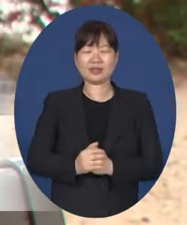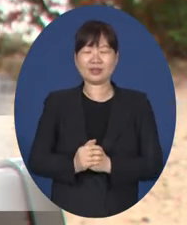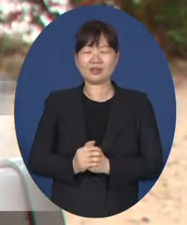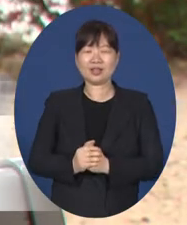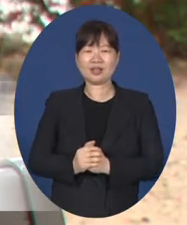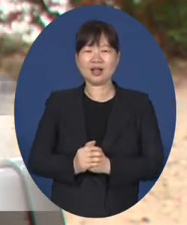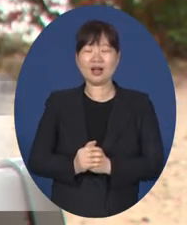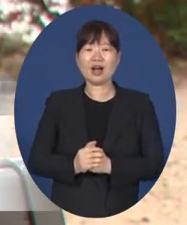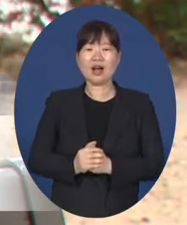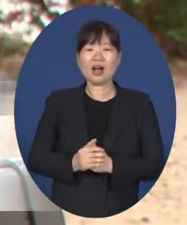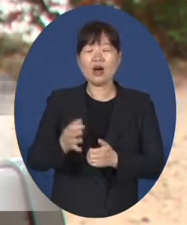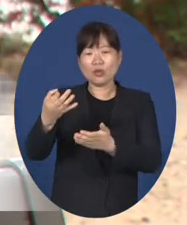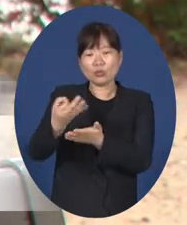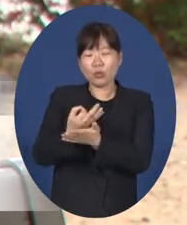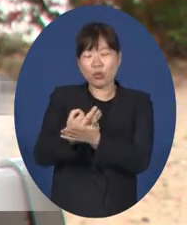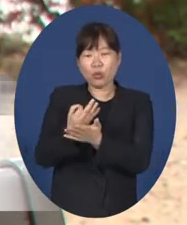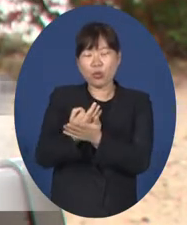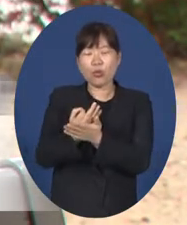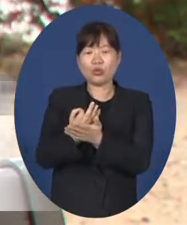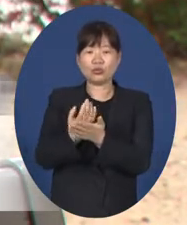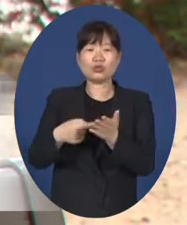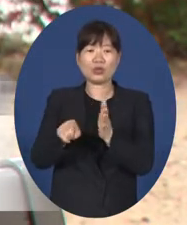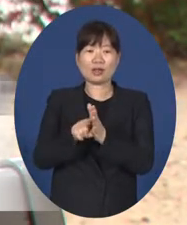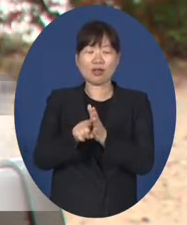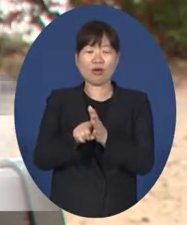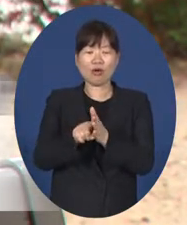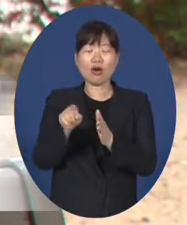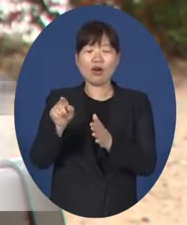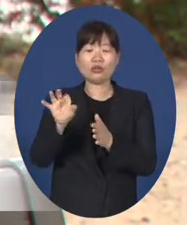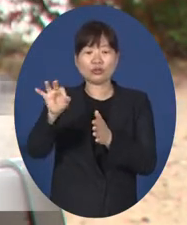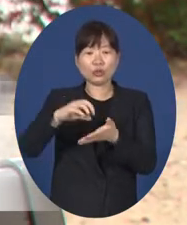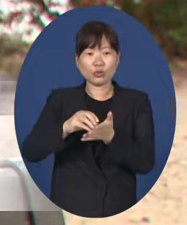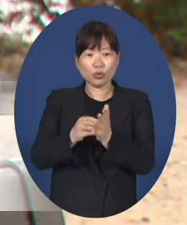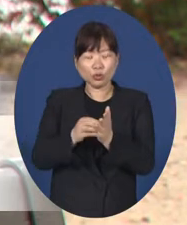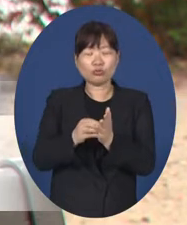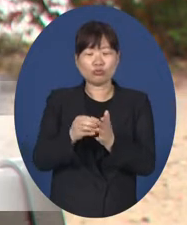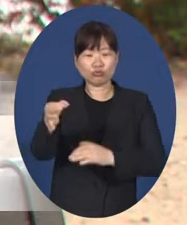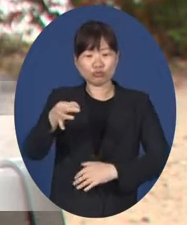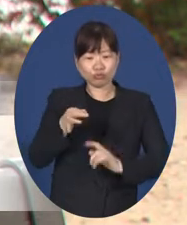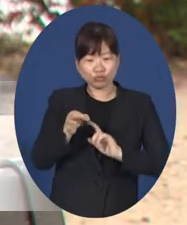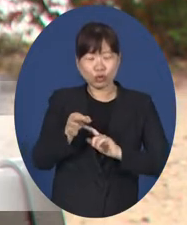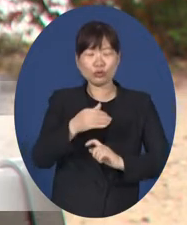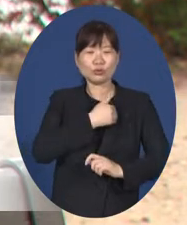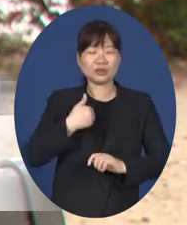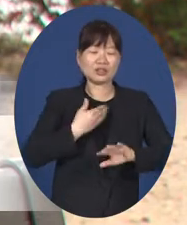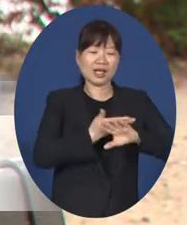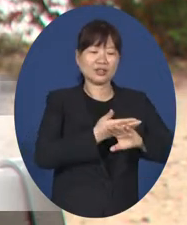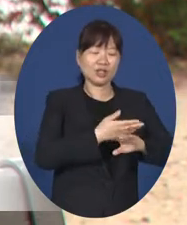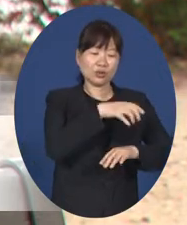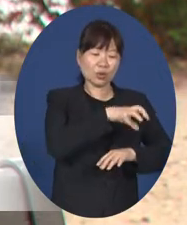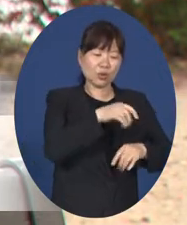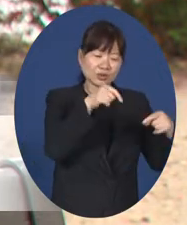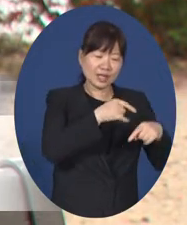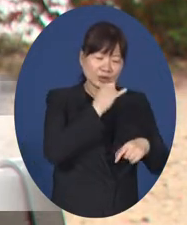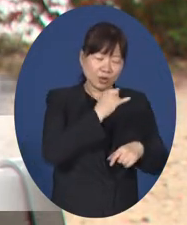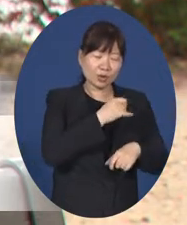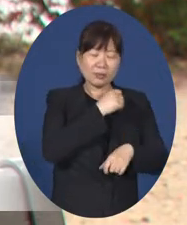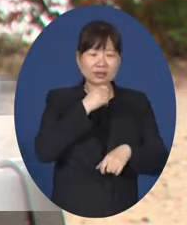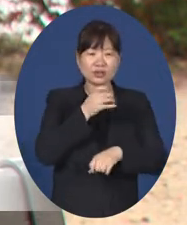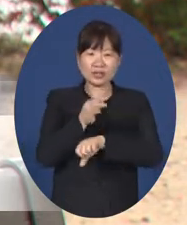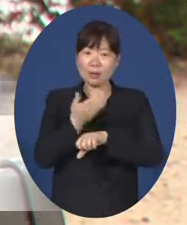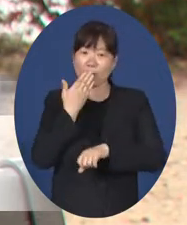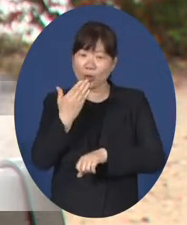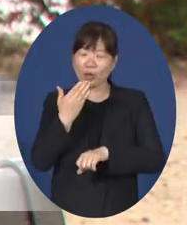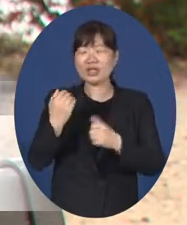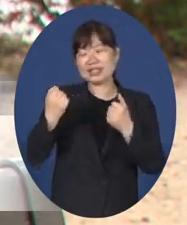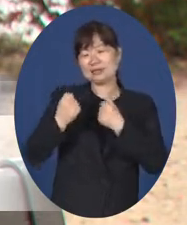푼 이어서 돈을 벌러 나가는 상황에서 군도 금액이며 는 충분히 뭔가 힘내서 다른데 면접 볼 수도 있을 거고 그다음에 뭐 맛있는거 사 먹을 수도 있어 힘내서